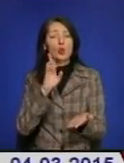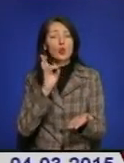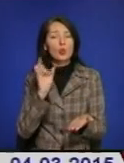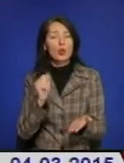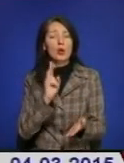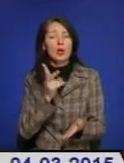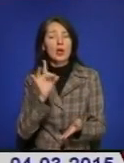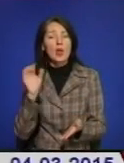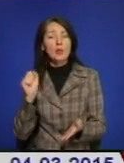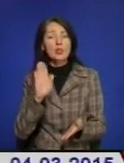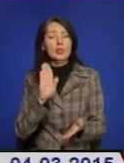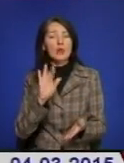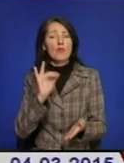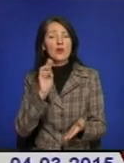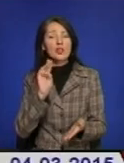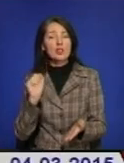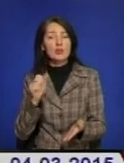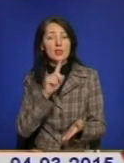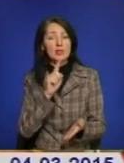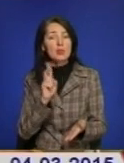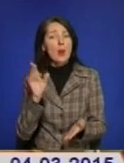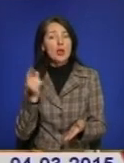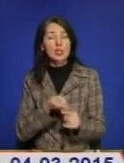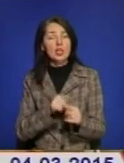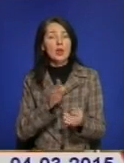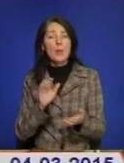Вишнєвець, Бараш, який ознайомить не лише із замками та